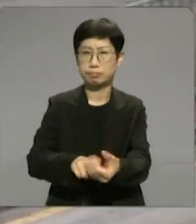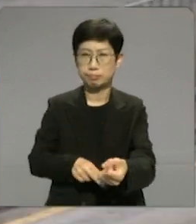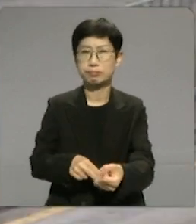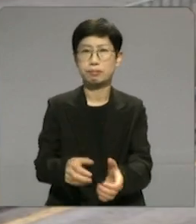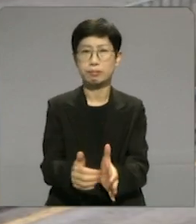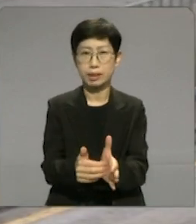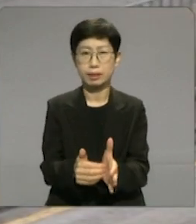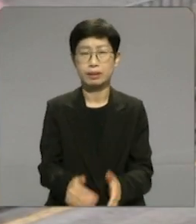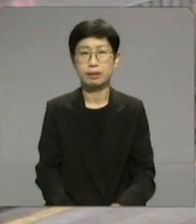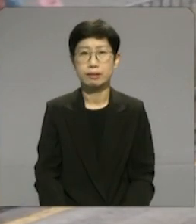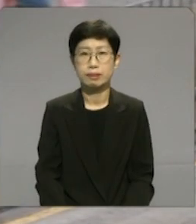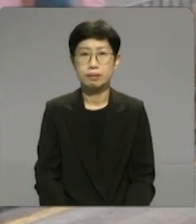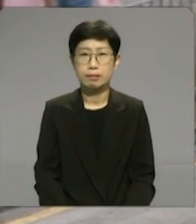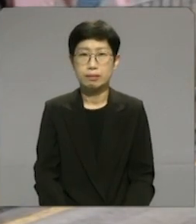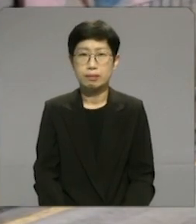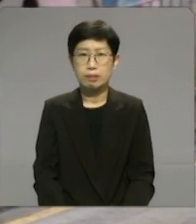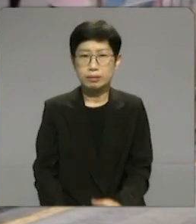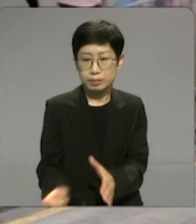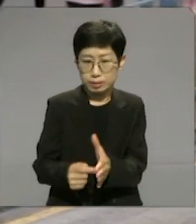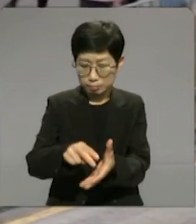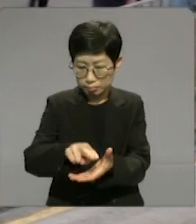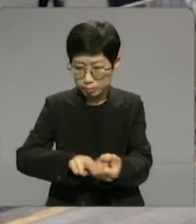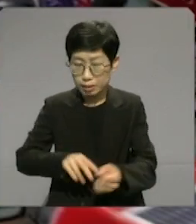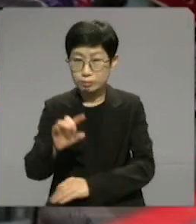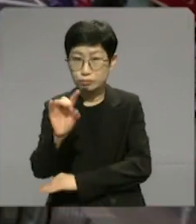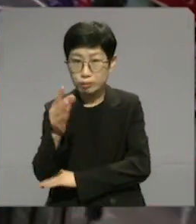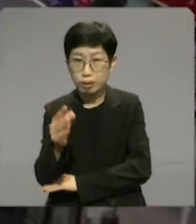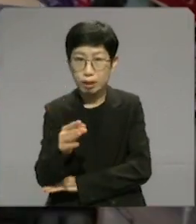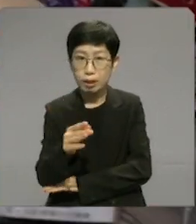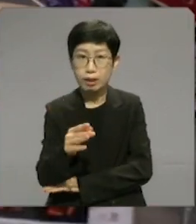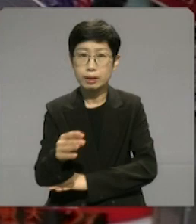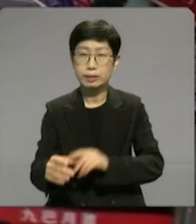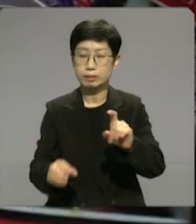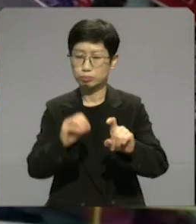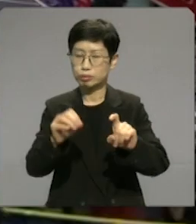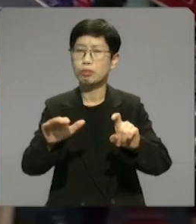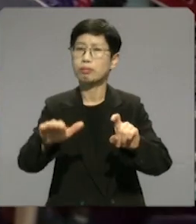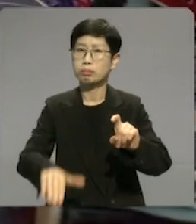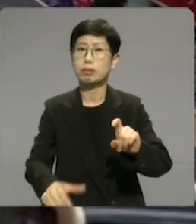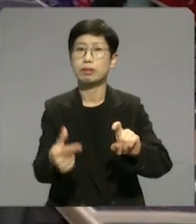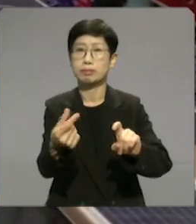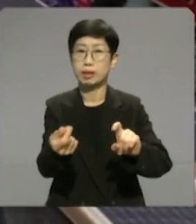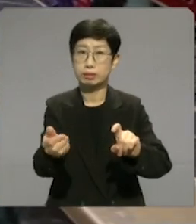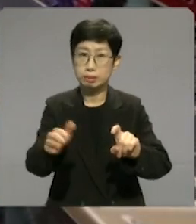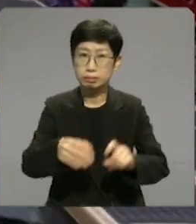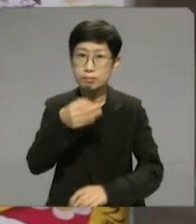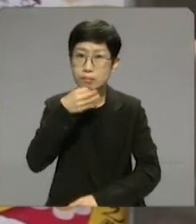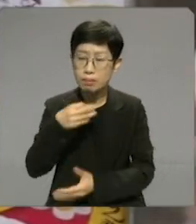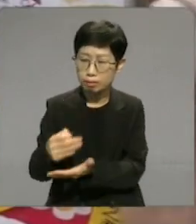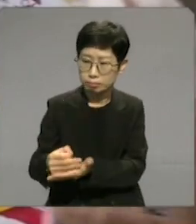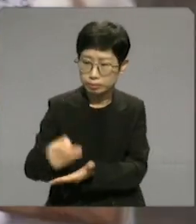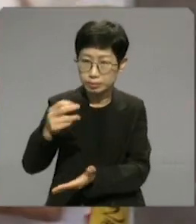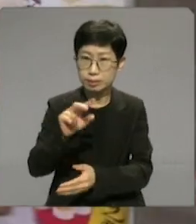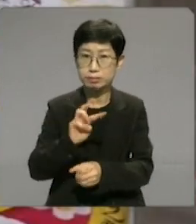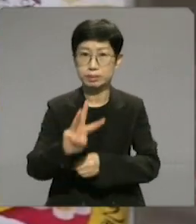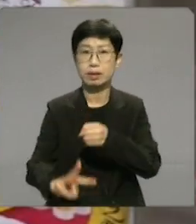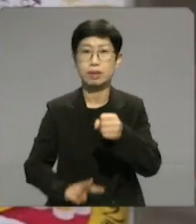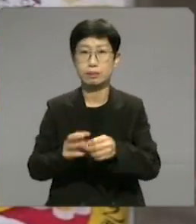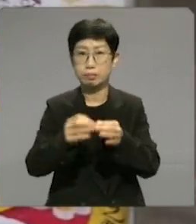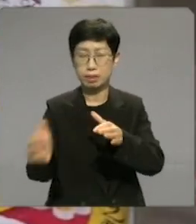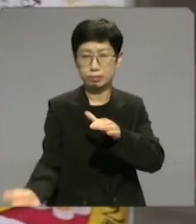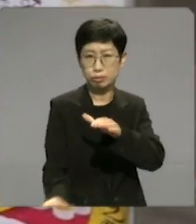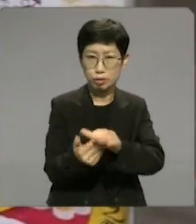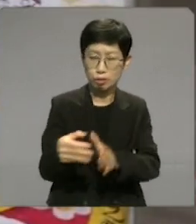밝혔는데요. 홍콩에서 급매는 전체 거래의 10% 미만을 차지했으나 금리가 23년 만에 최고